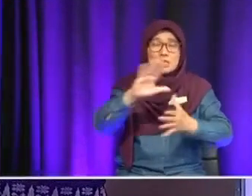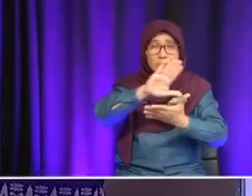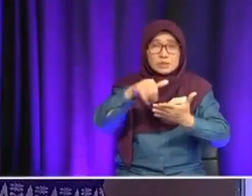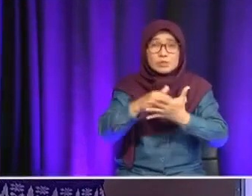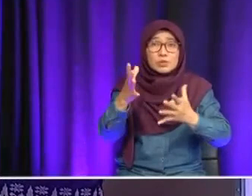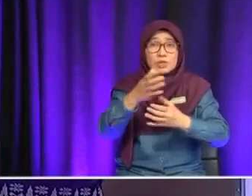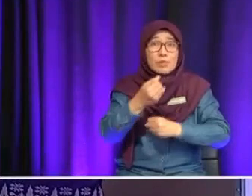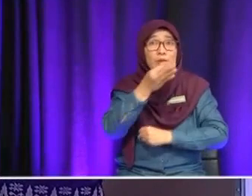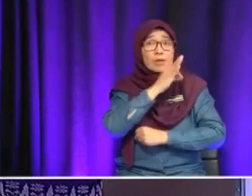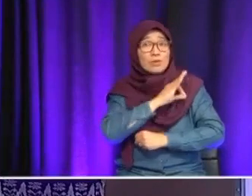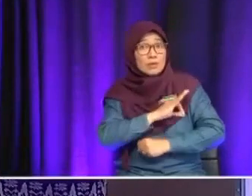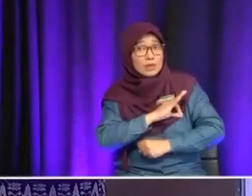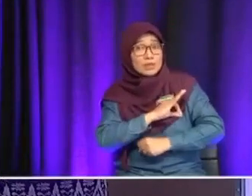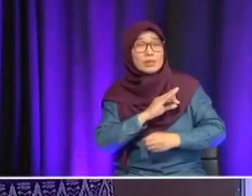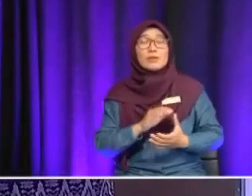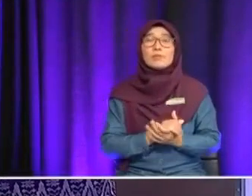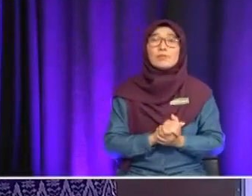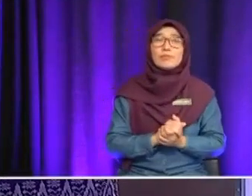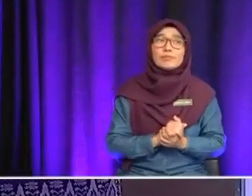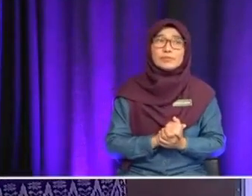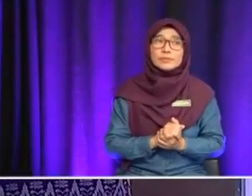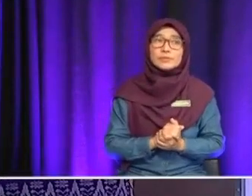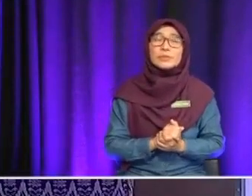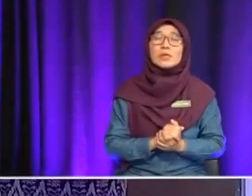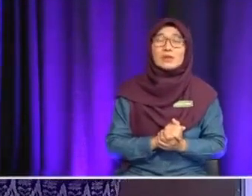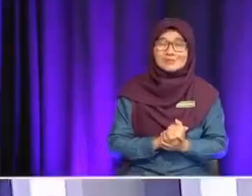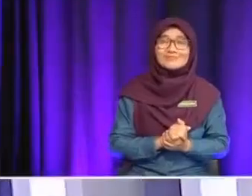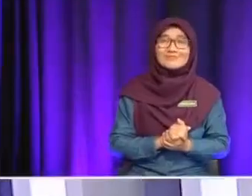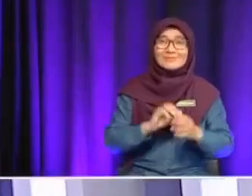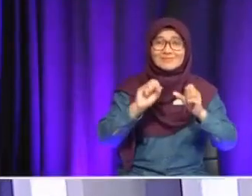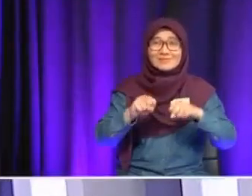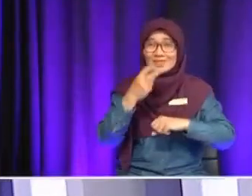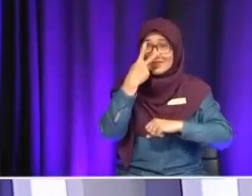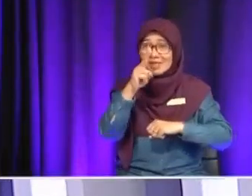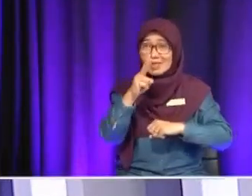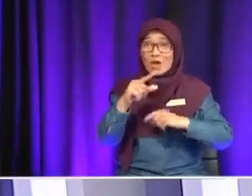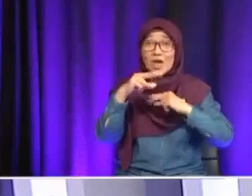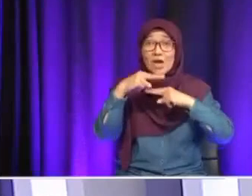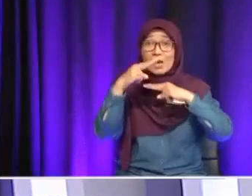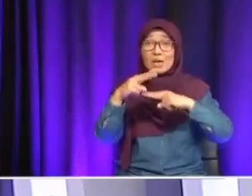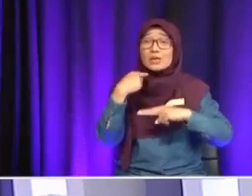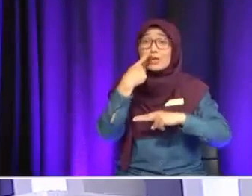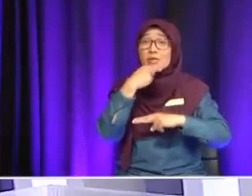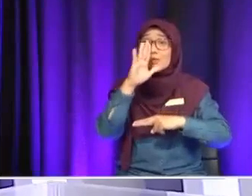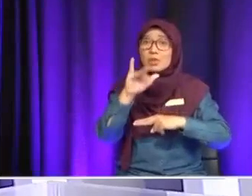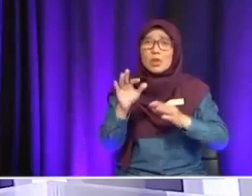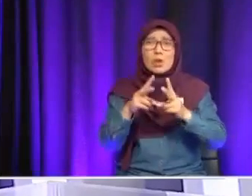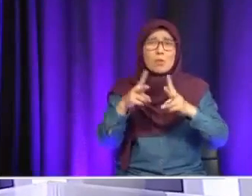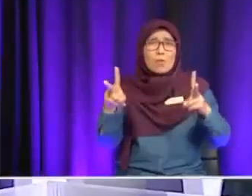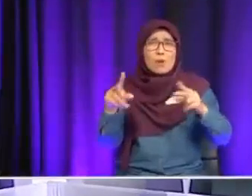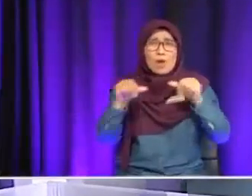Syafiqah, sebenarnya daripada pencapaian murid pada hari ini, Ustazah rasa siapa agaknya yang paling aktif, Syafiqah?